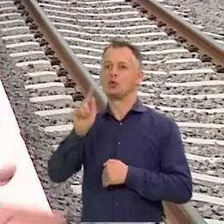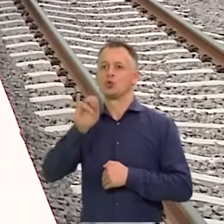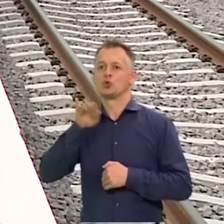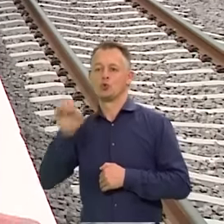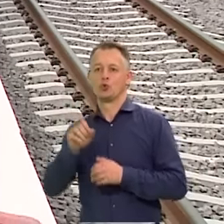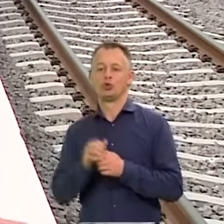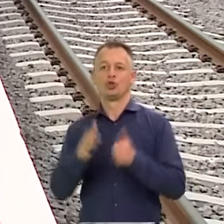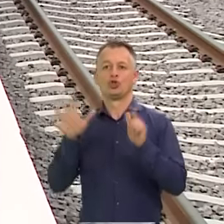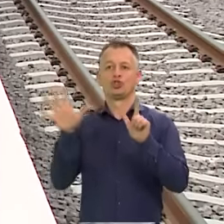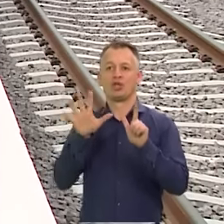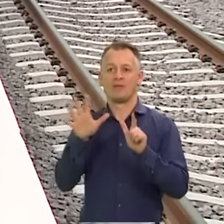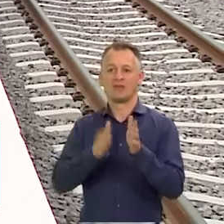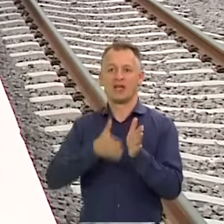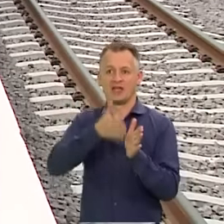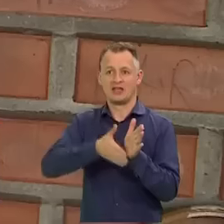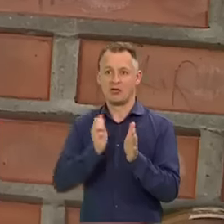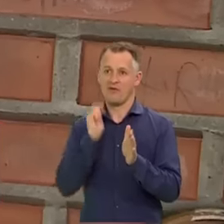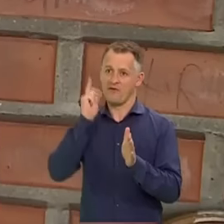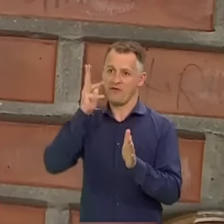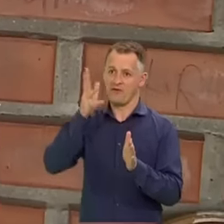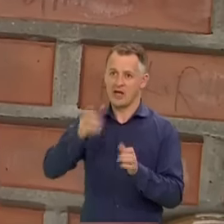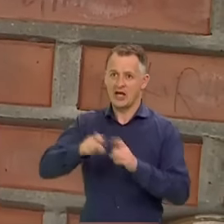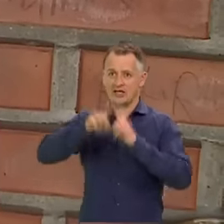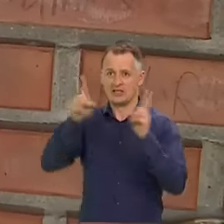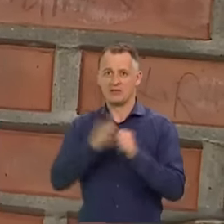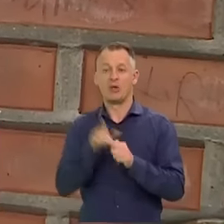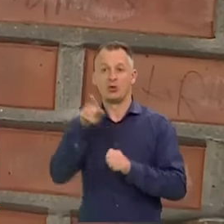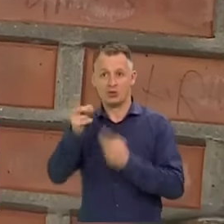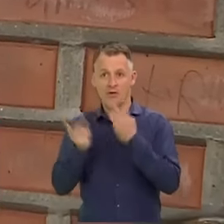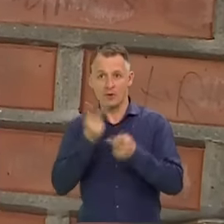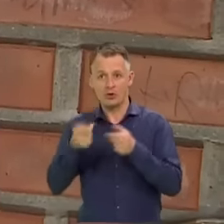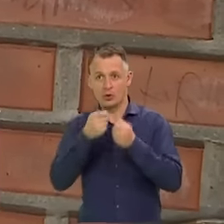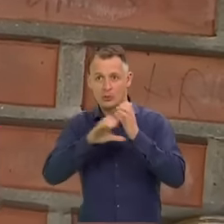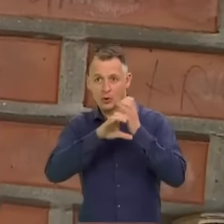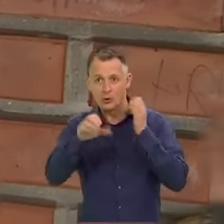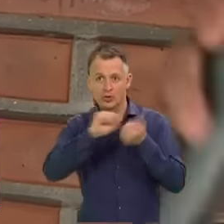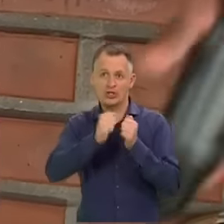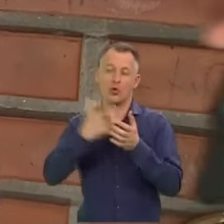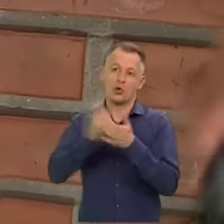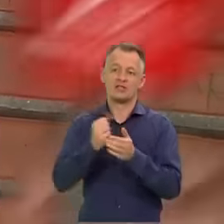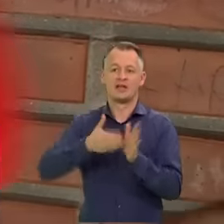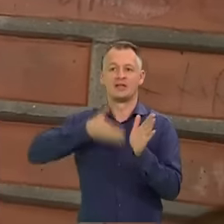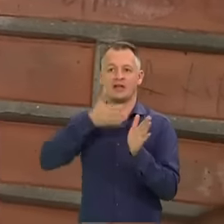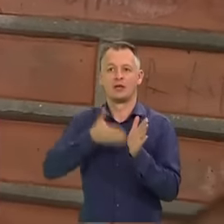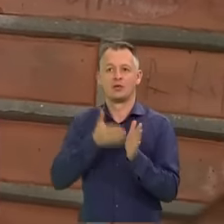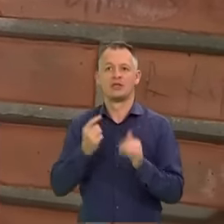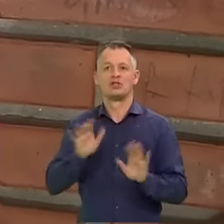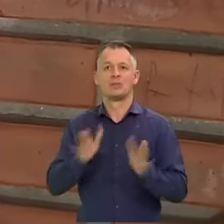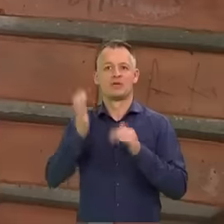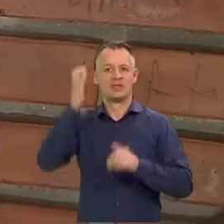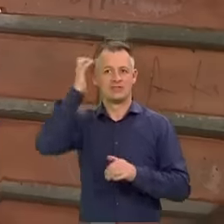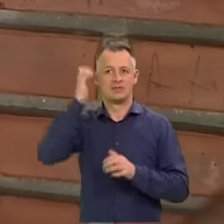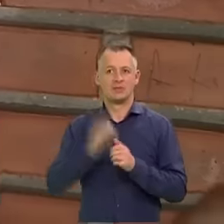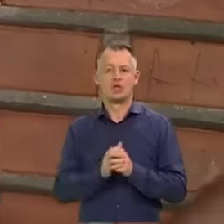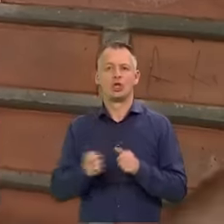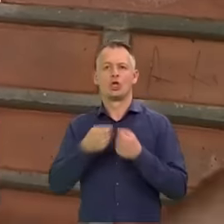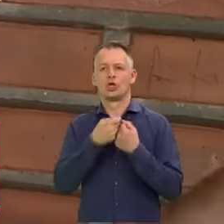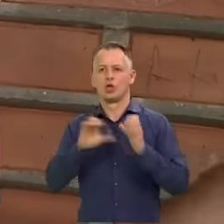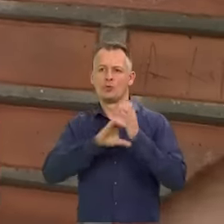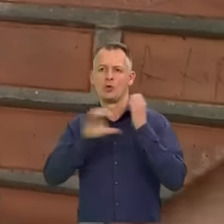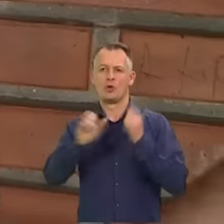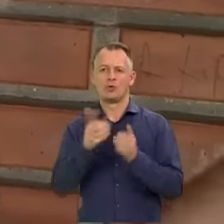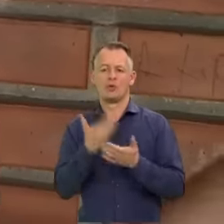7 astfel de trenuri în fiecare zi. Veți utiliza tot microbuzul sau veți lua trenul începând de sâmbătă? Cred că tot microbuzul, pentru că